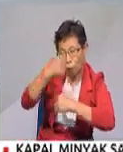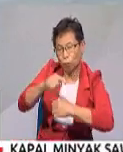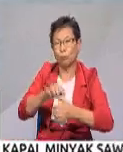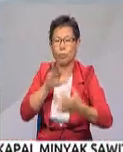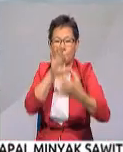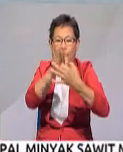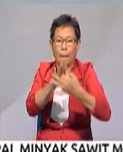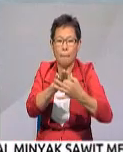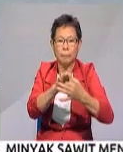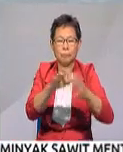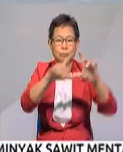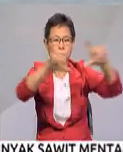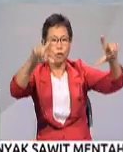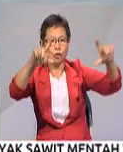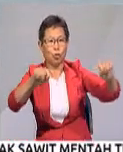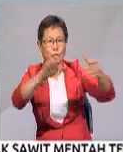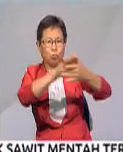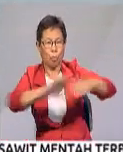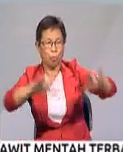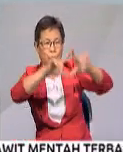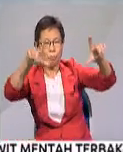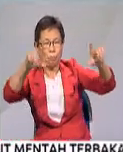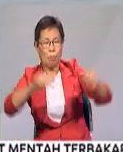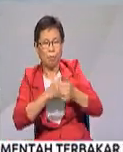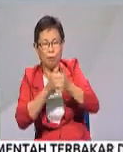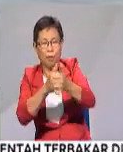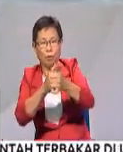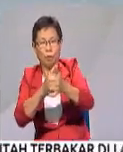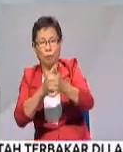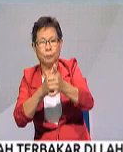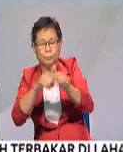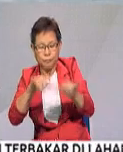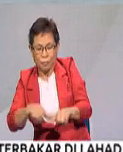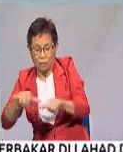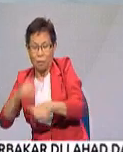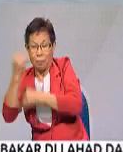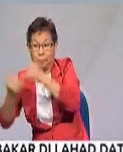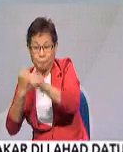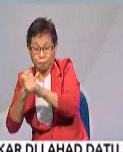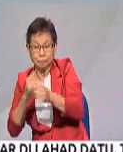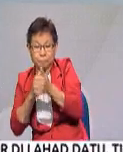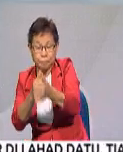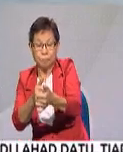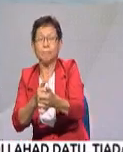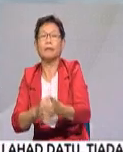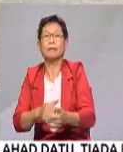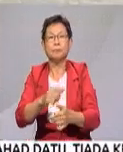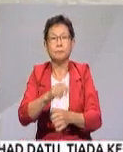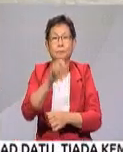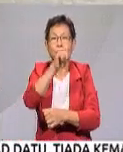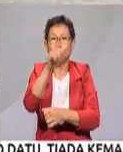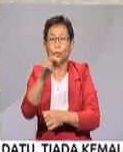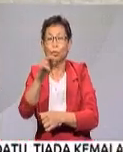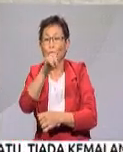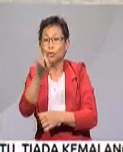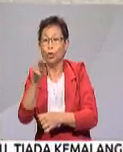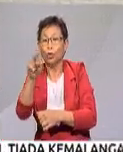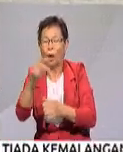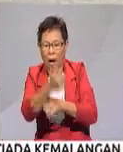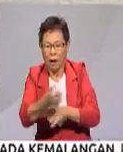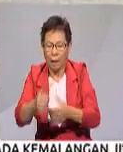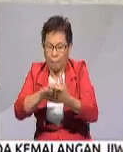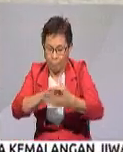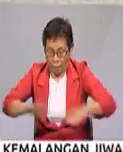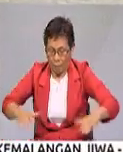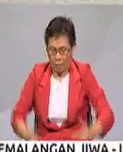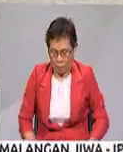pemasangan papan tanda keselamatan yang mematuhi piawaian antarabangsa. Selain itu, Zuraida menambah peralatan menyelamat nyawa